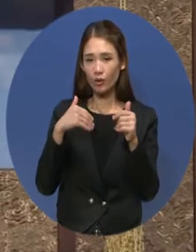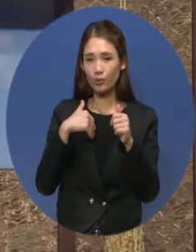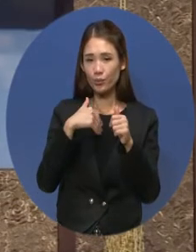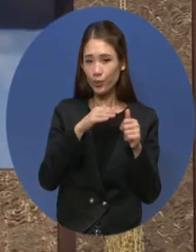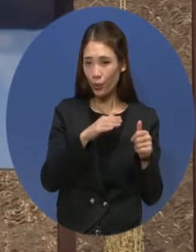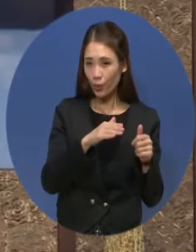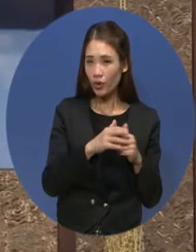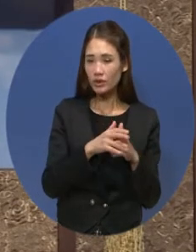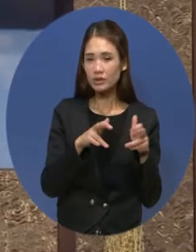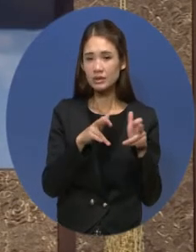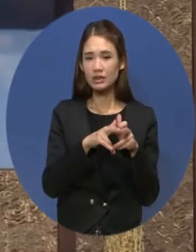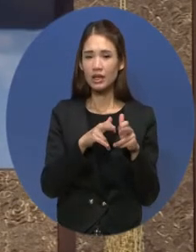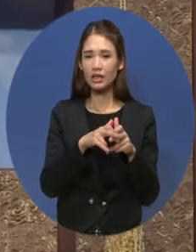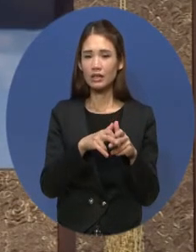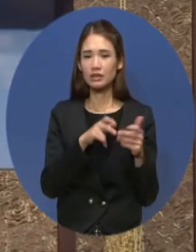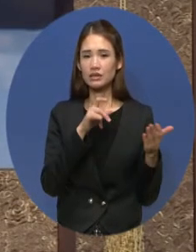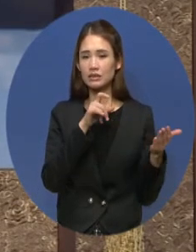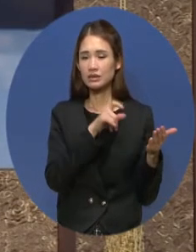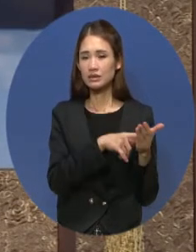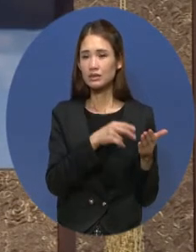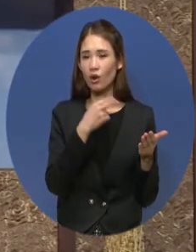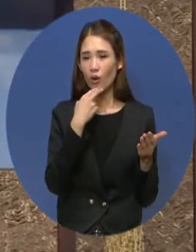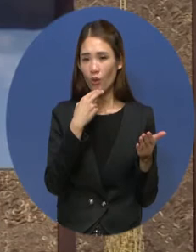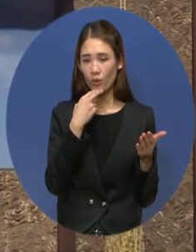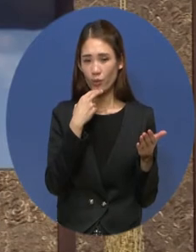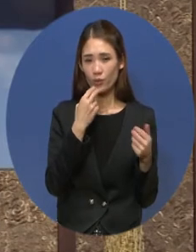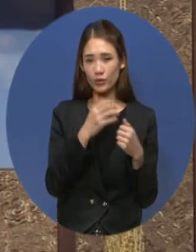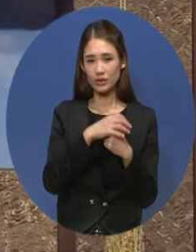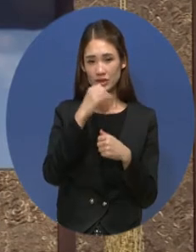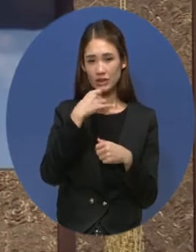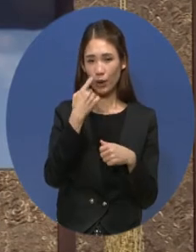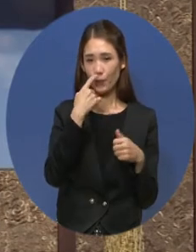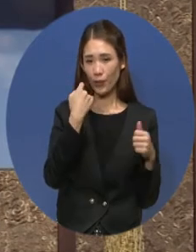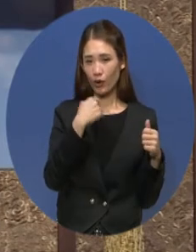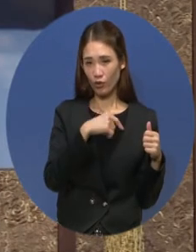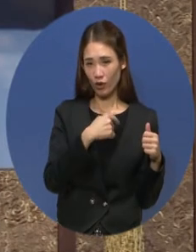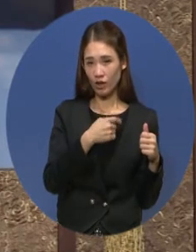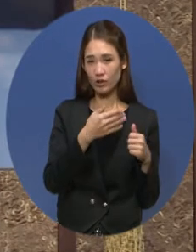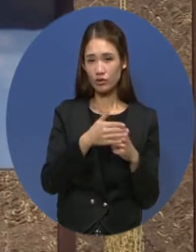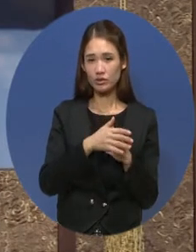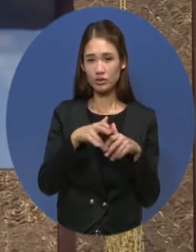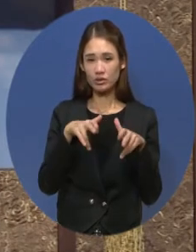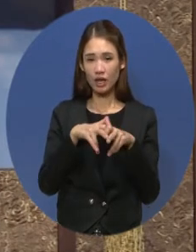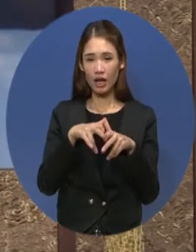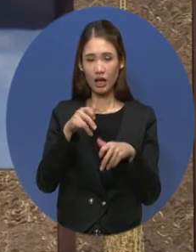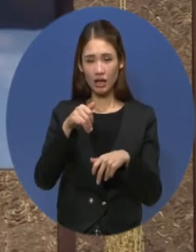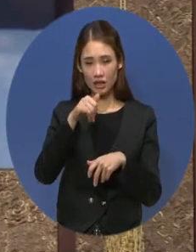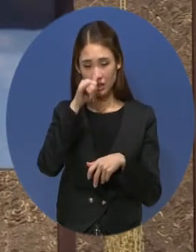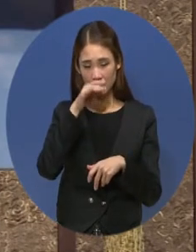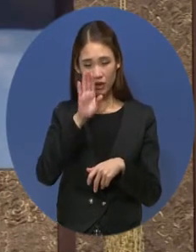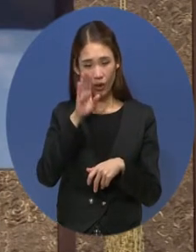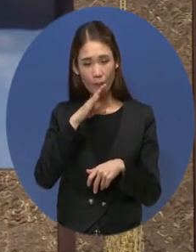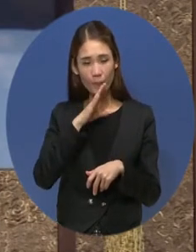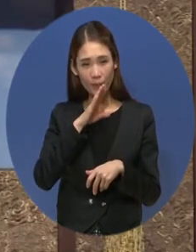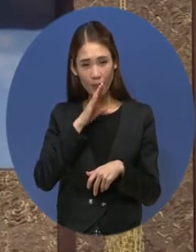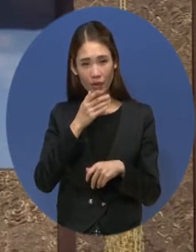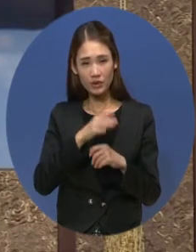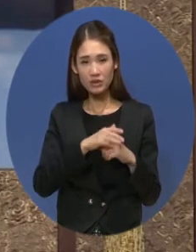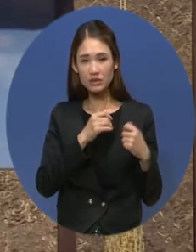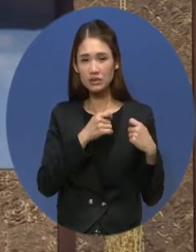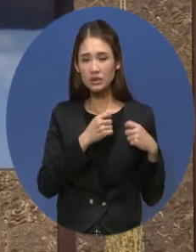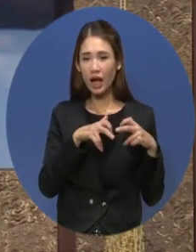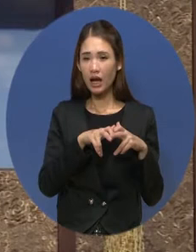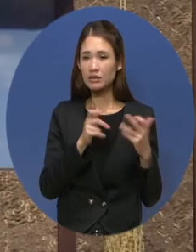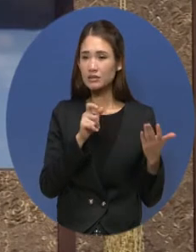학급을 에 보내서 그냥 발 탕 1 등급 없이 에 장애가 있는 건 인정하지만 등록은 악